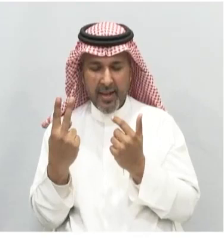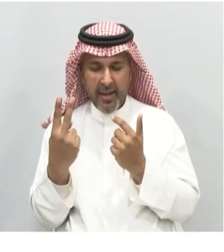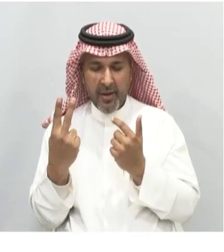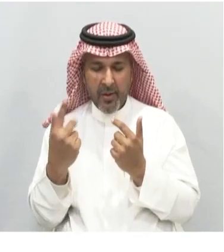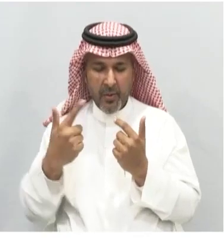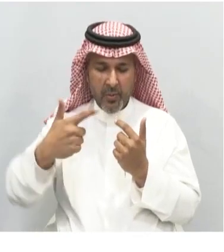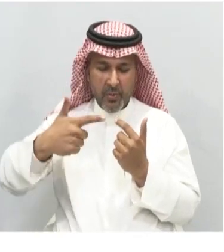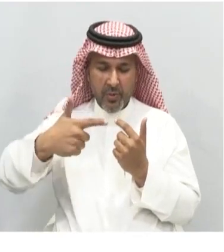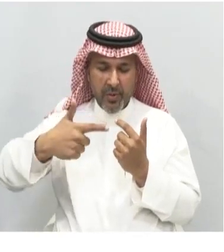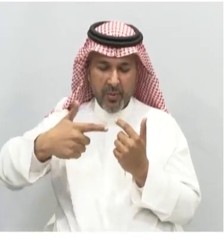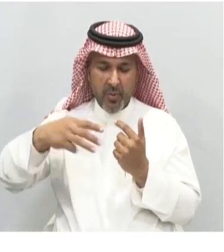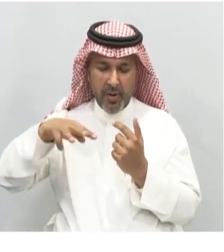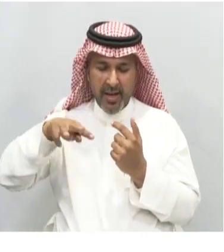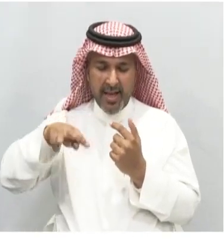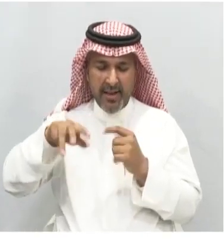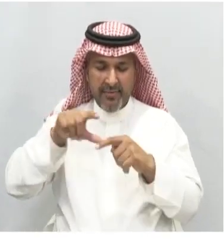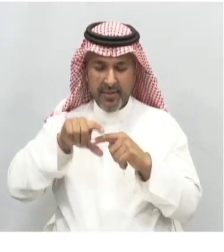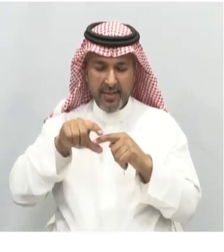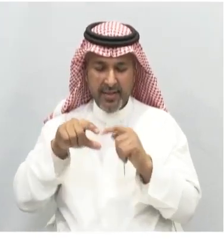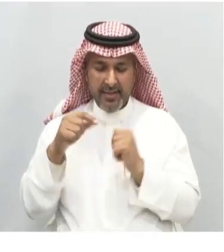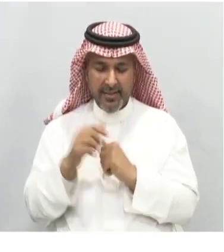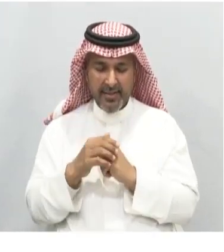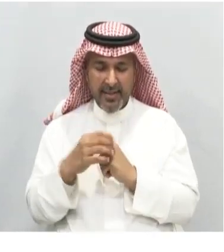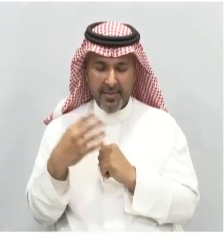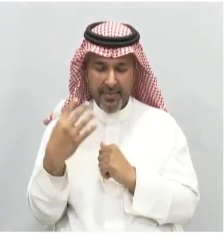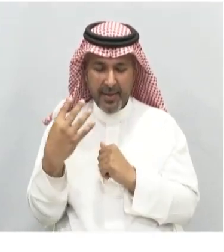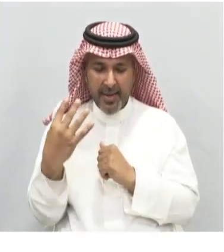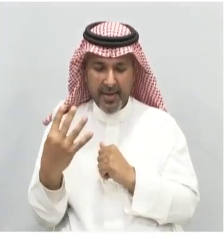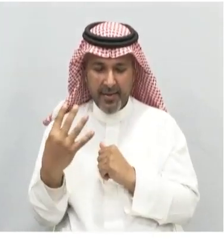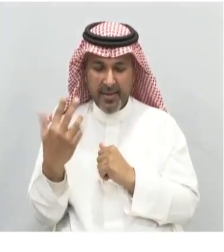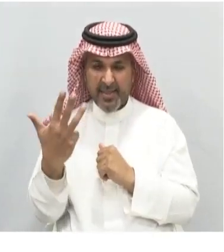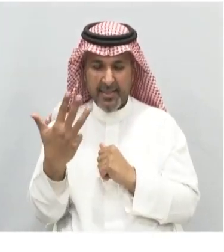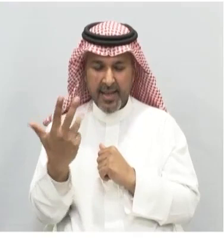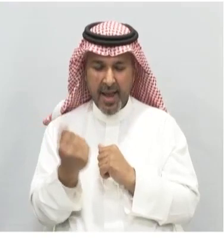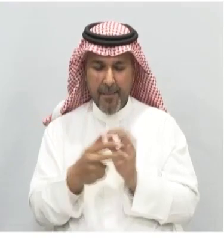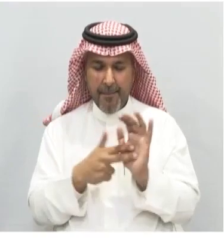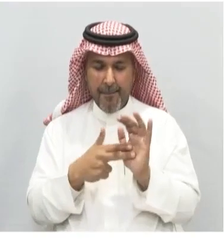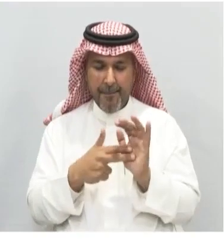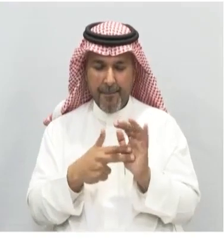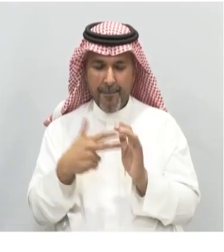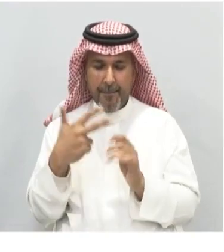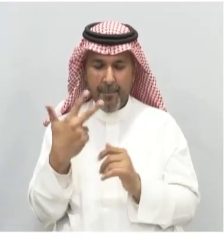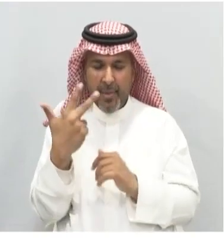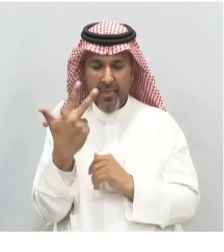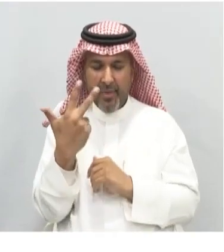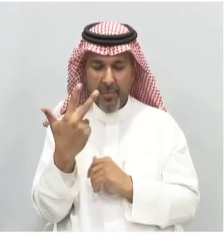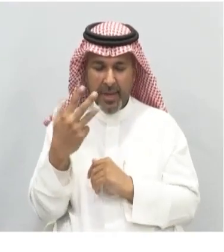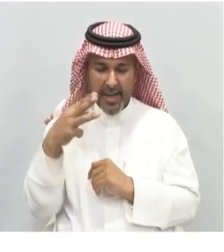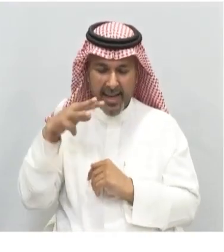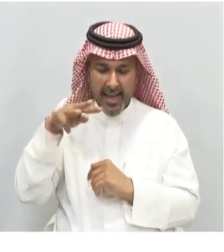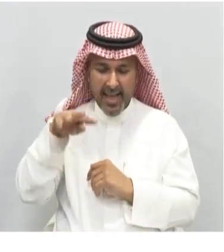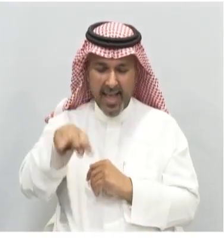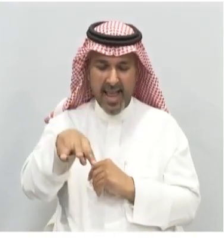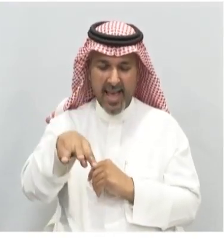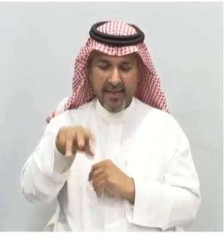فاض على الاجابه صفرين 72000 تقسيم 9 ابنائي وبناتي كم سيكون الاجابه